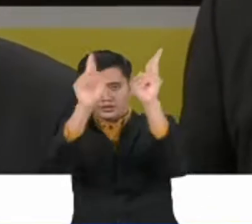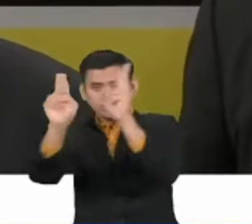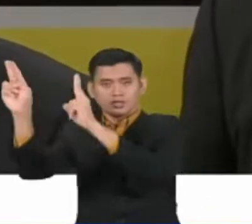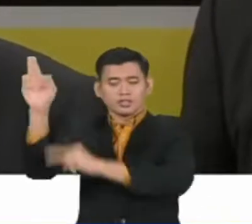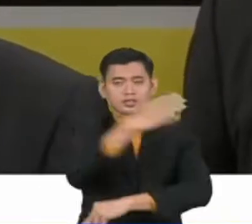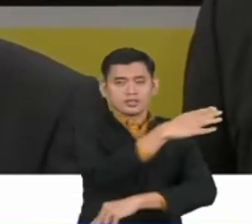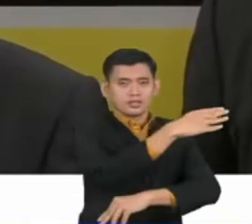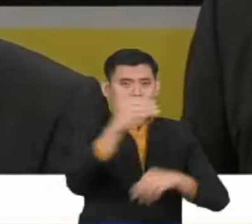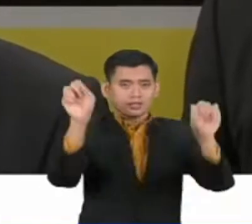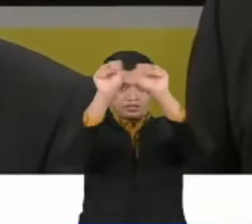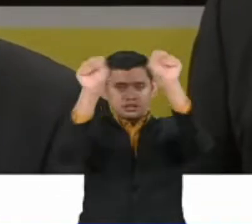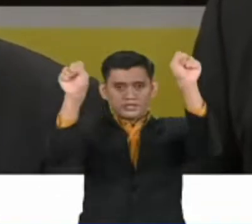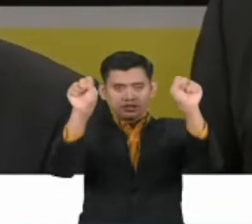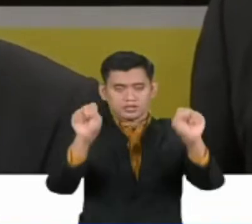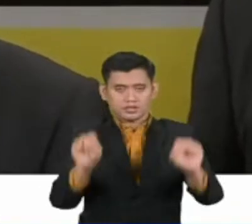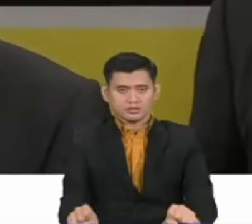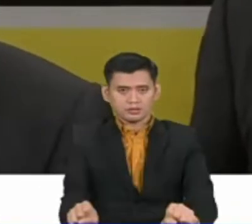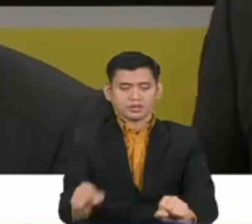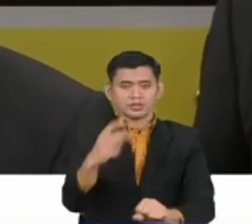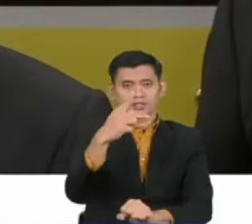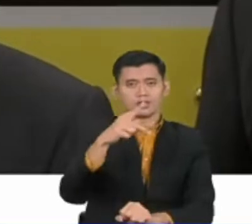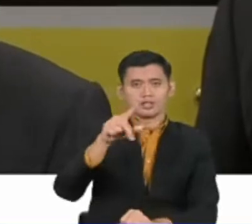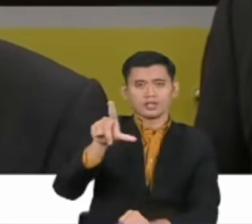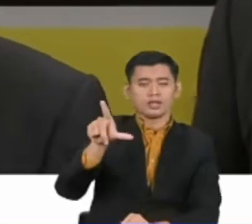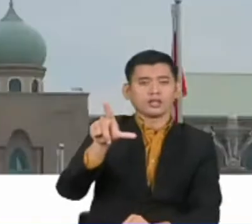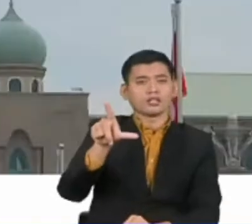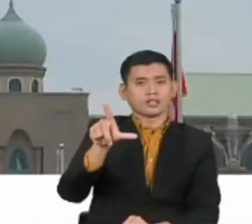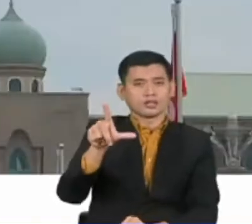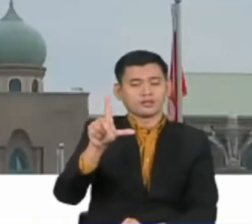berkaitan dengan Kuala Lumpur Flight Information Region.